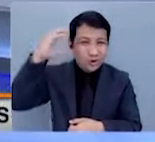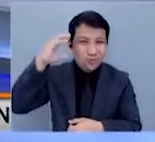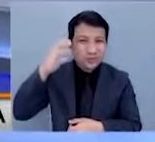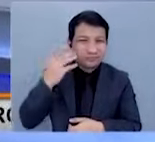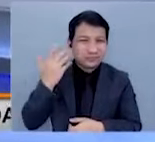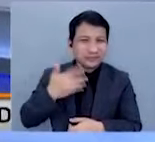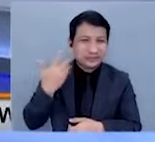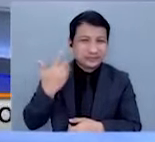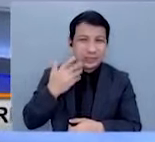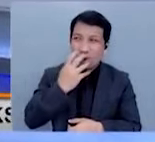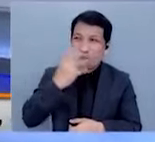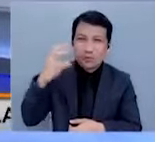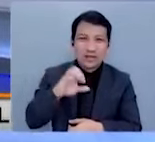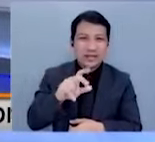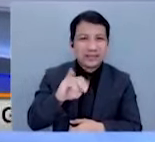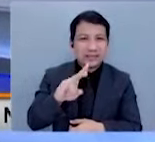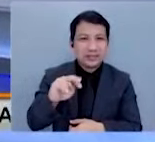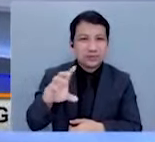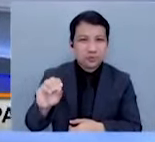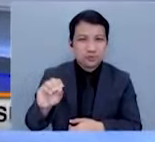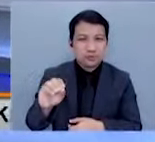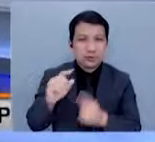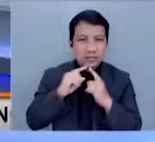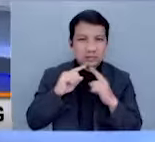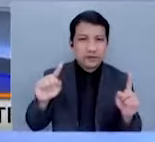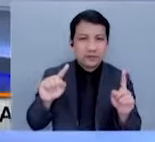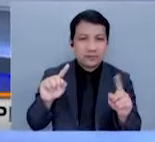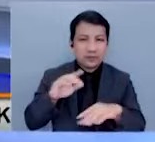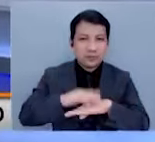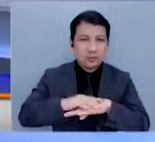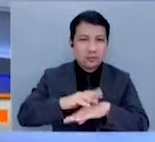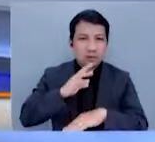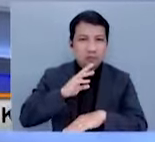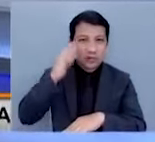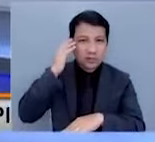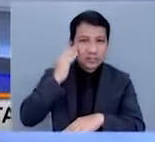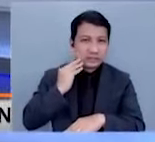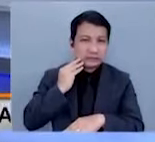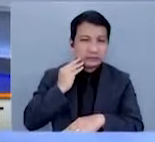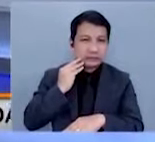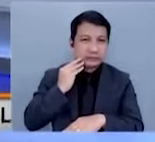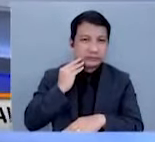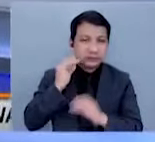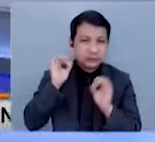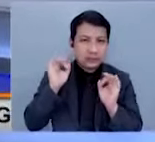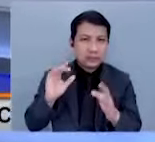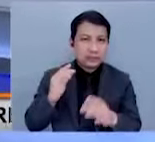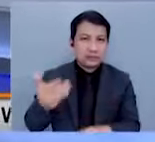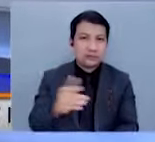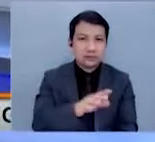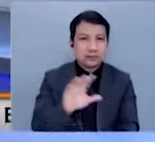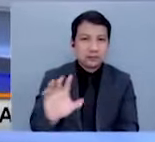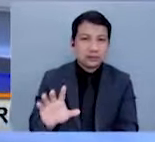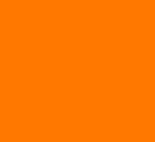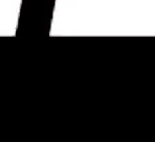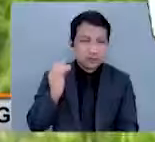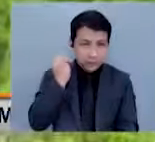Nino. Nagdeklara na rin ng krisis sa tubig ang lungsod. Nasa frontline ng balitang yan, si John